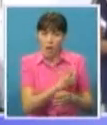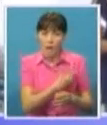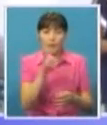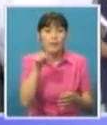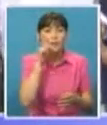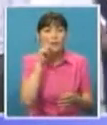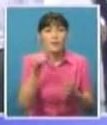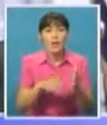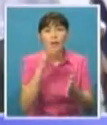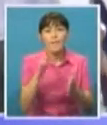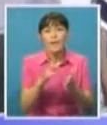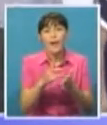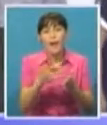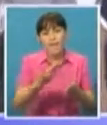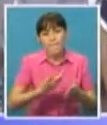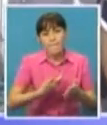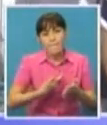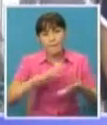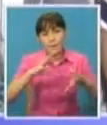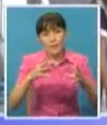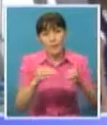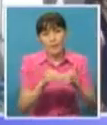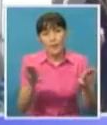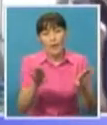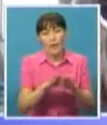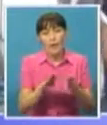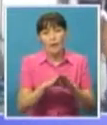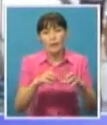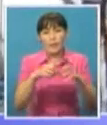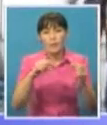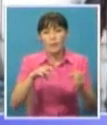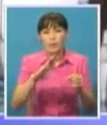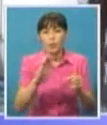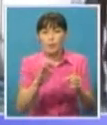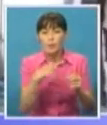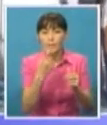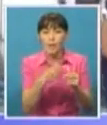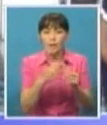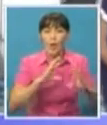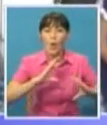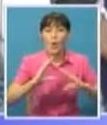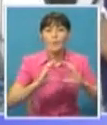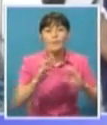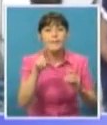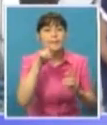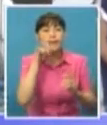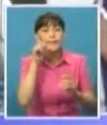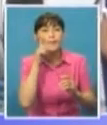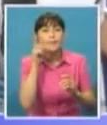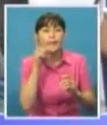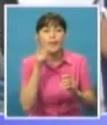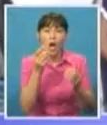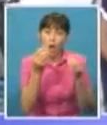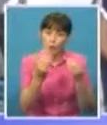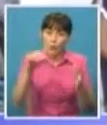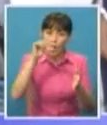жастар орталығындағы «Бізбен бірге» атты еріктілер мектебі және де Мұхтар Әуезов атындағы университеттің жастары